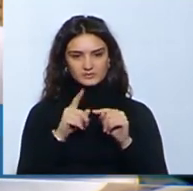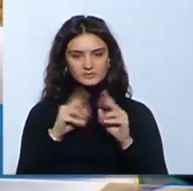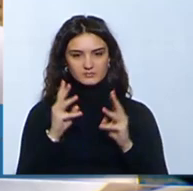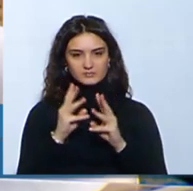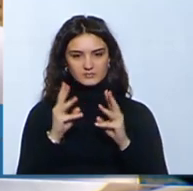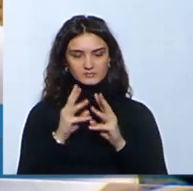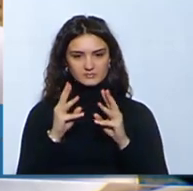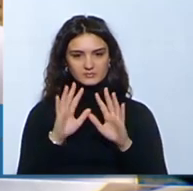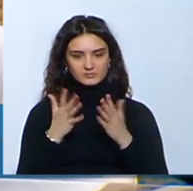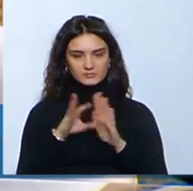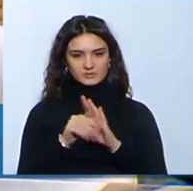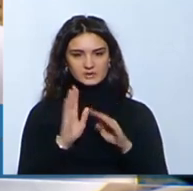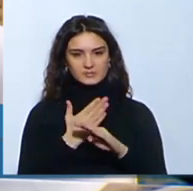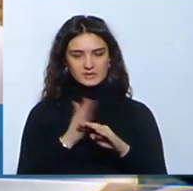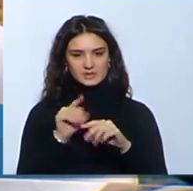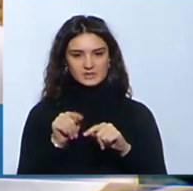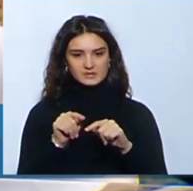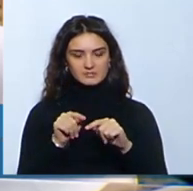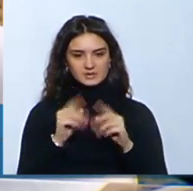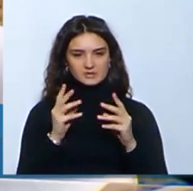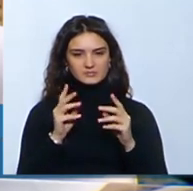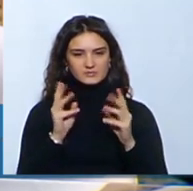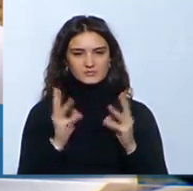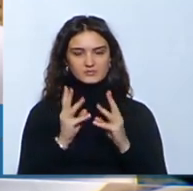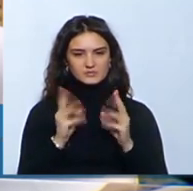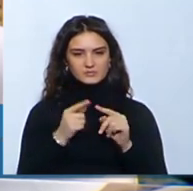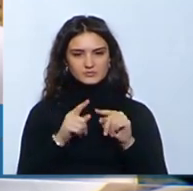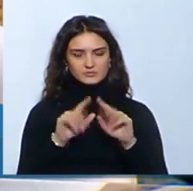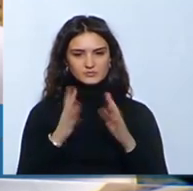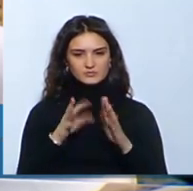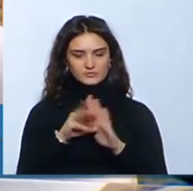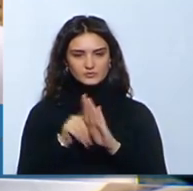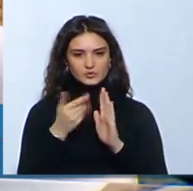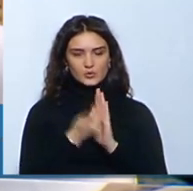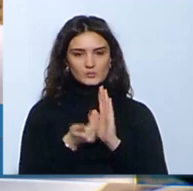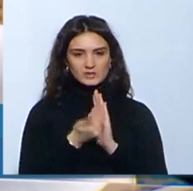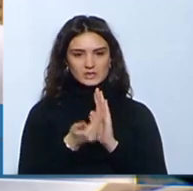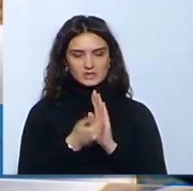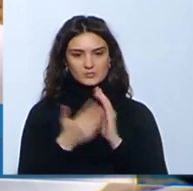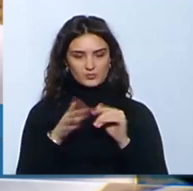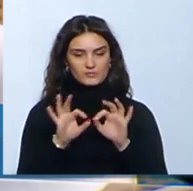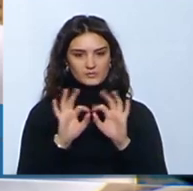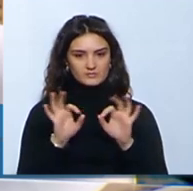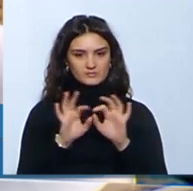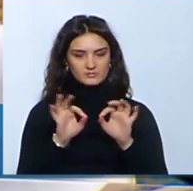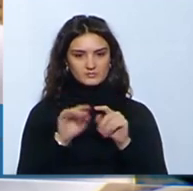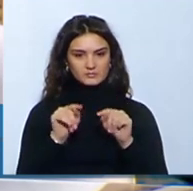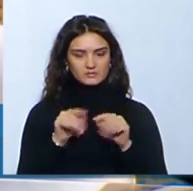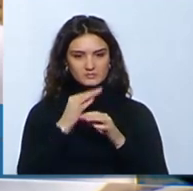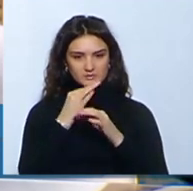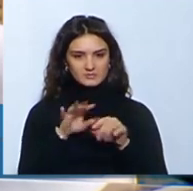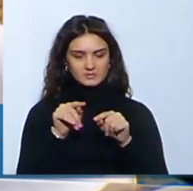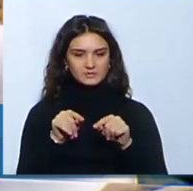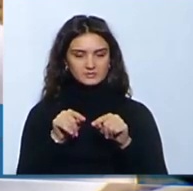დამწრობის შორის აი დიფერენცირებას. მჟავით დამწრობის შემთხვევაში, როგორც თქვენი რეკომენდაციები უკვე გაჟღერდა, ნებისმიერი უფრო